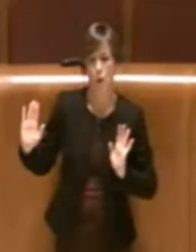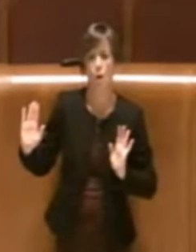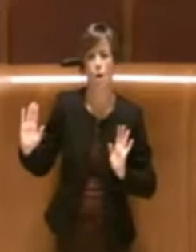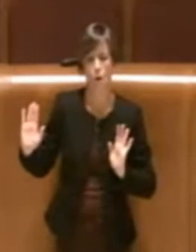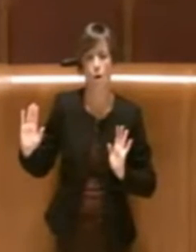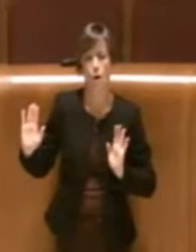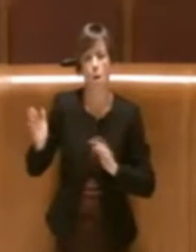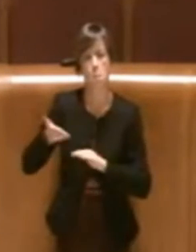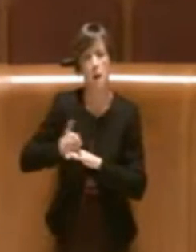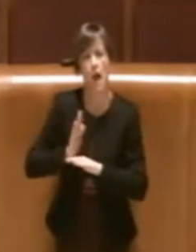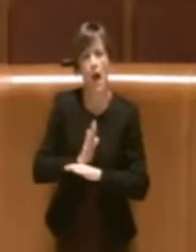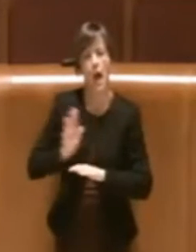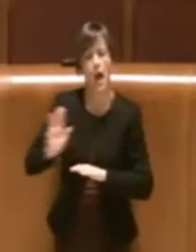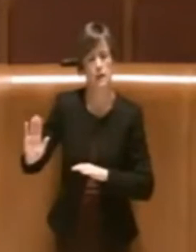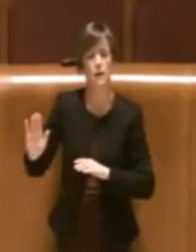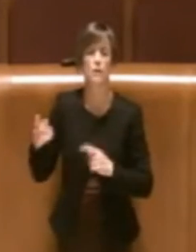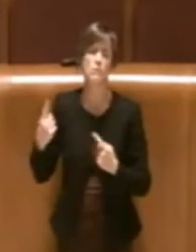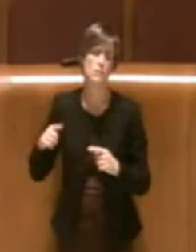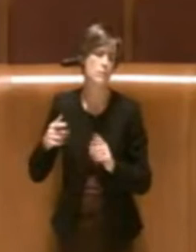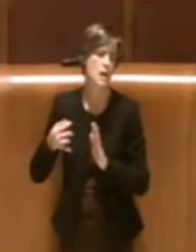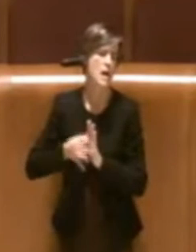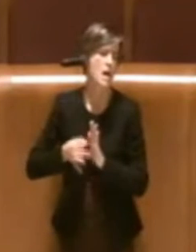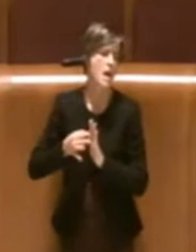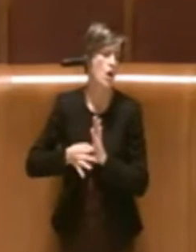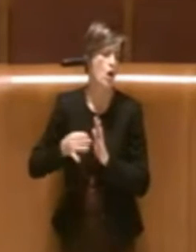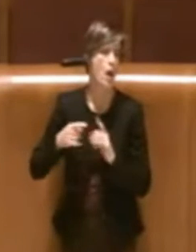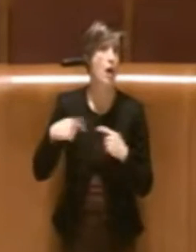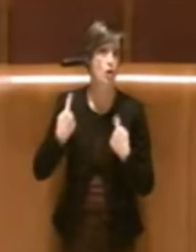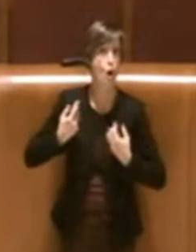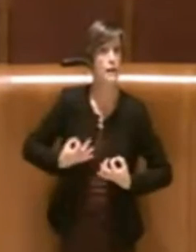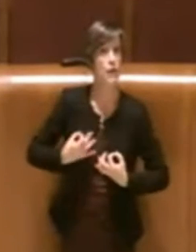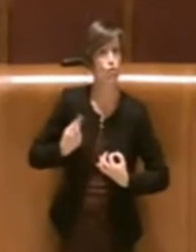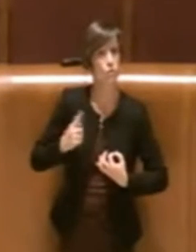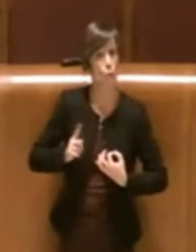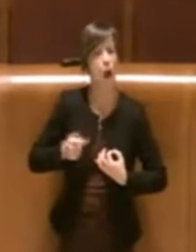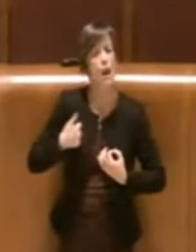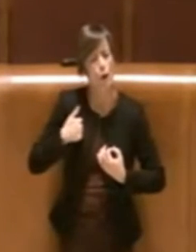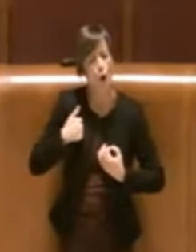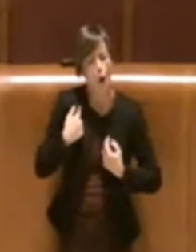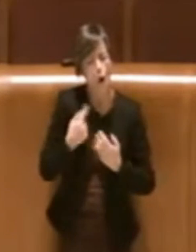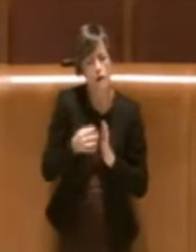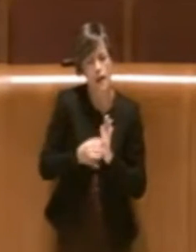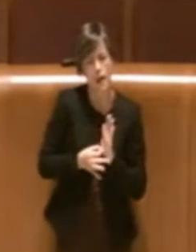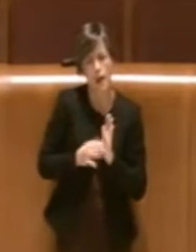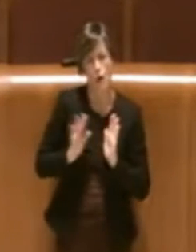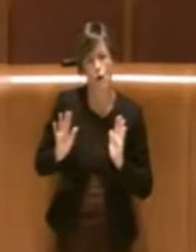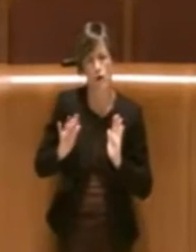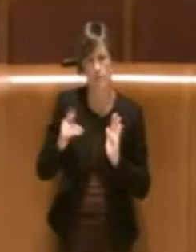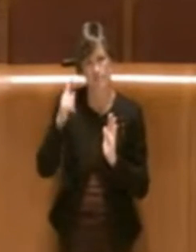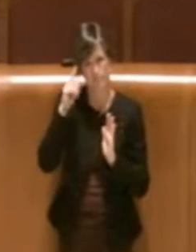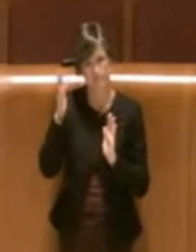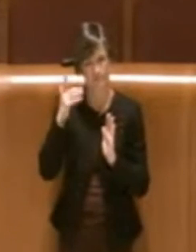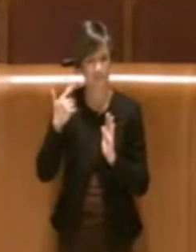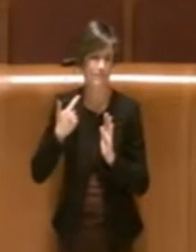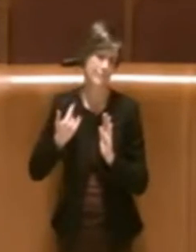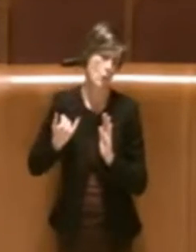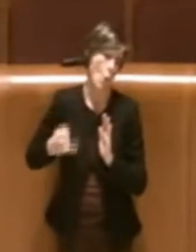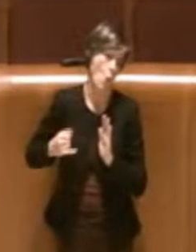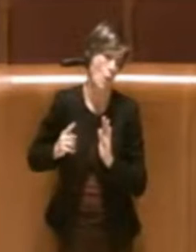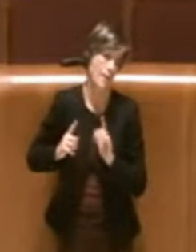rispettando le regole che noi abbiamo stabilito. Per esempio, non ultima, la